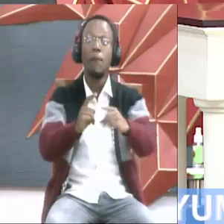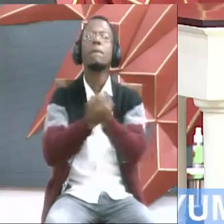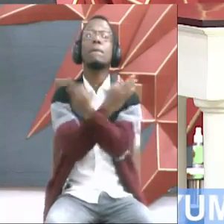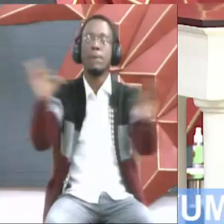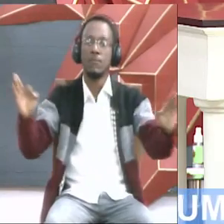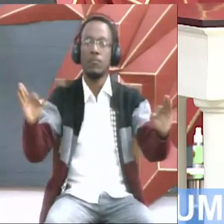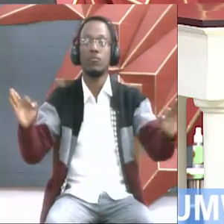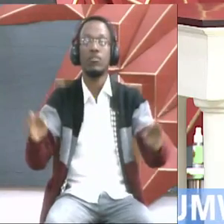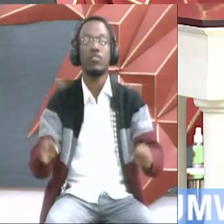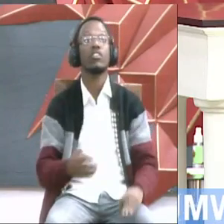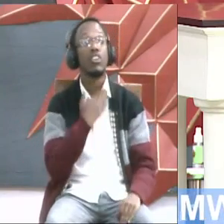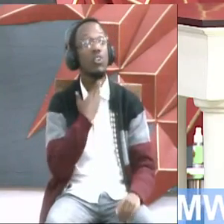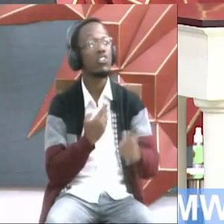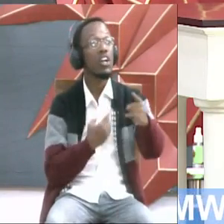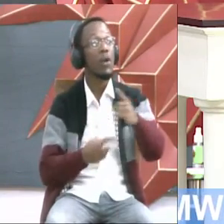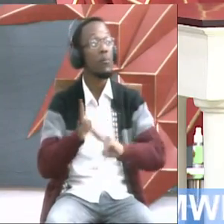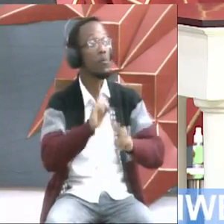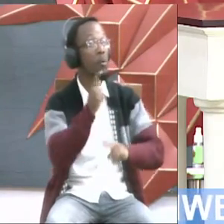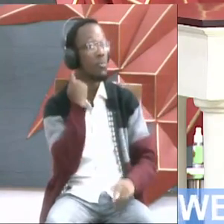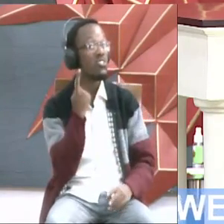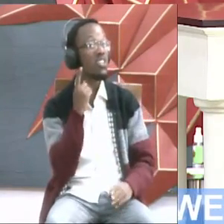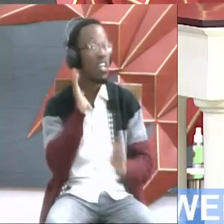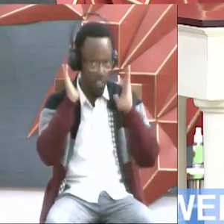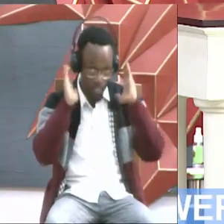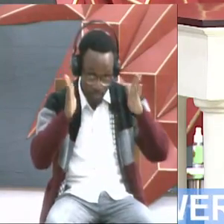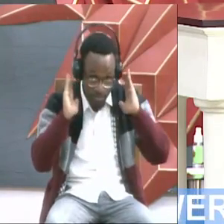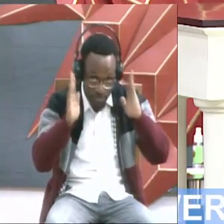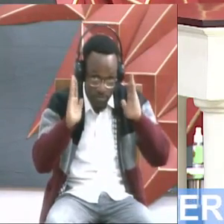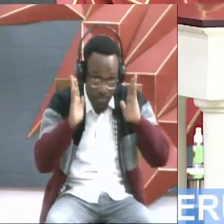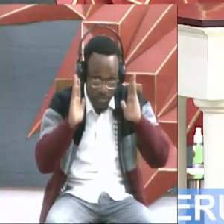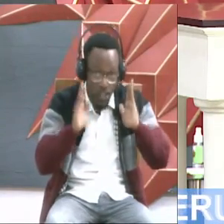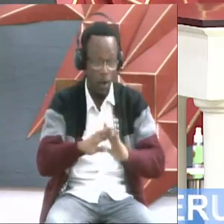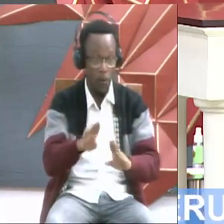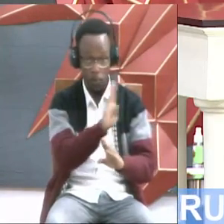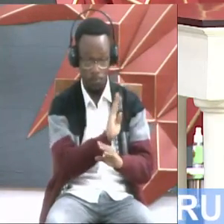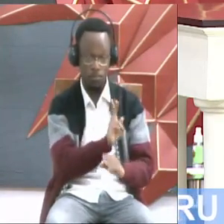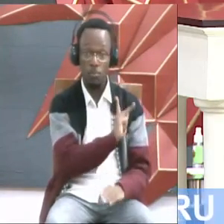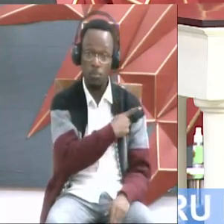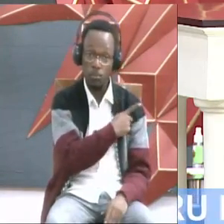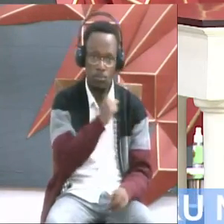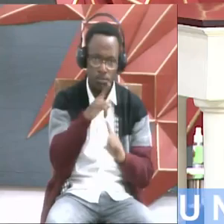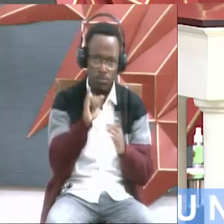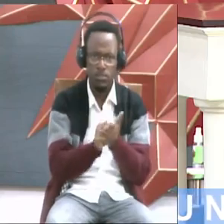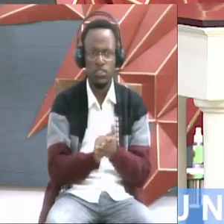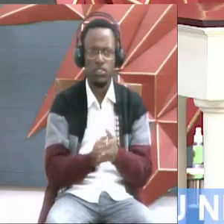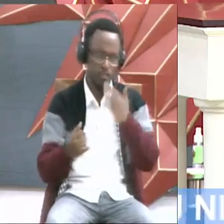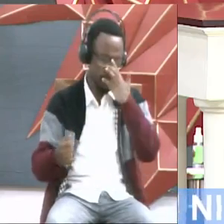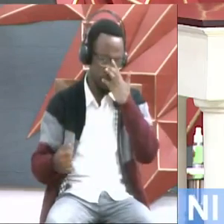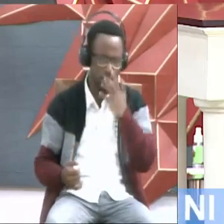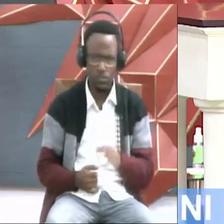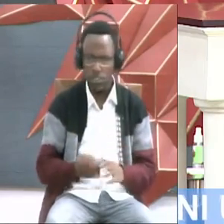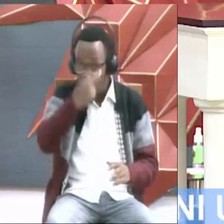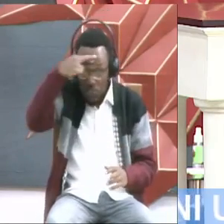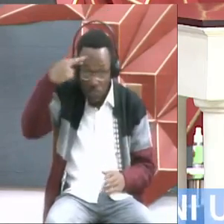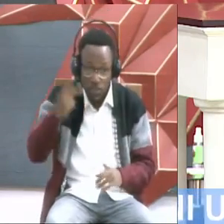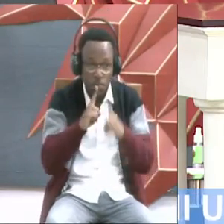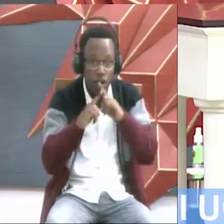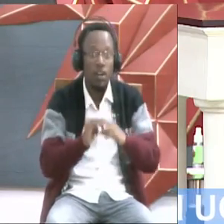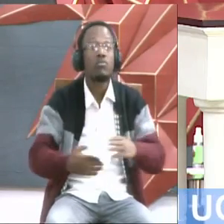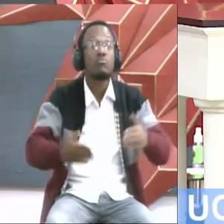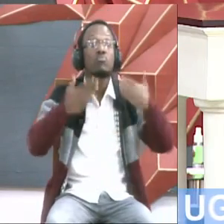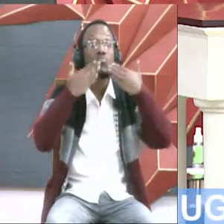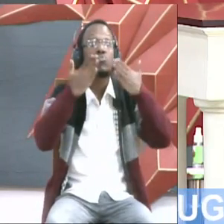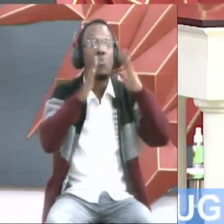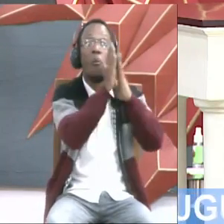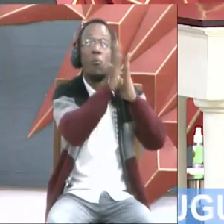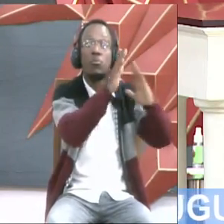Ndashaka ko abantu bumva neza icyatumye Pawulo avuga ngo mushime data wa twese. Mushime